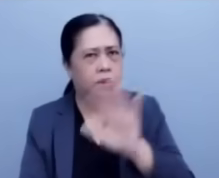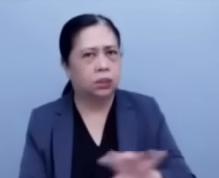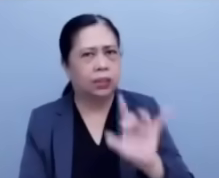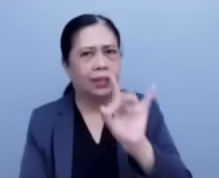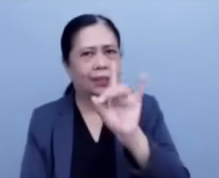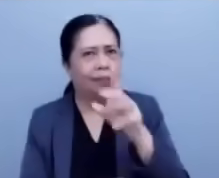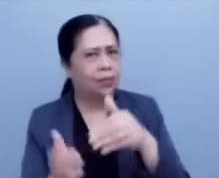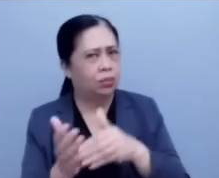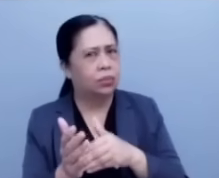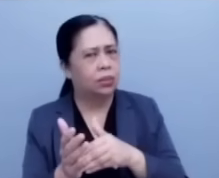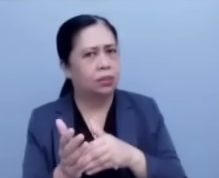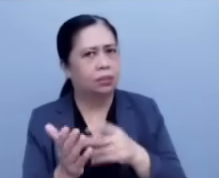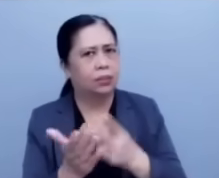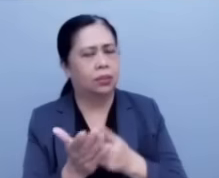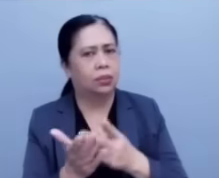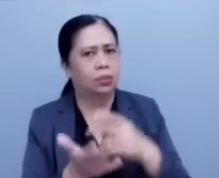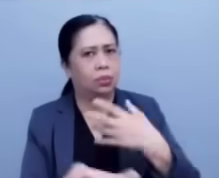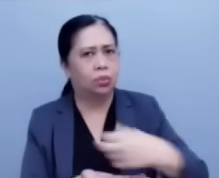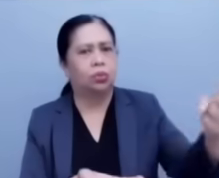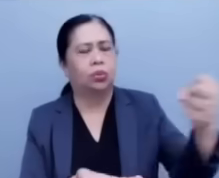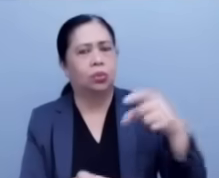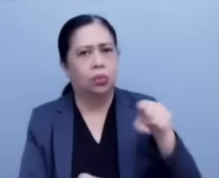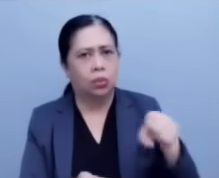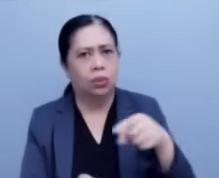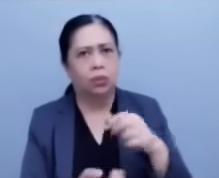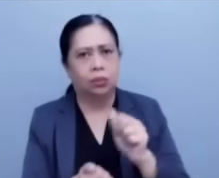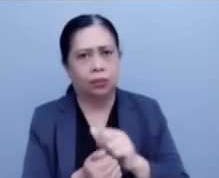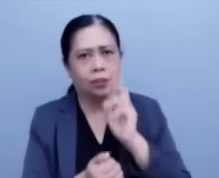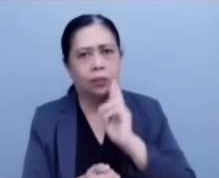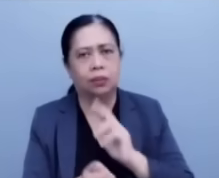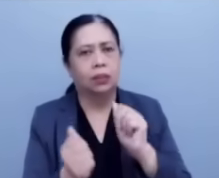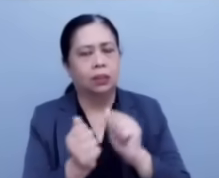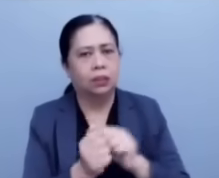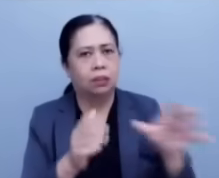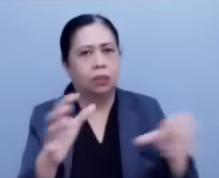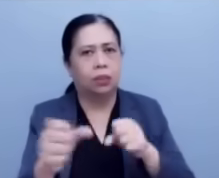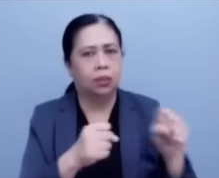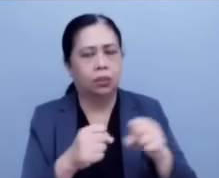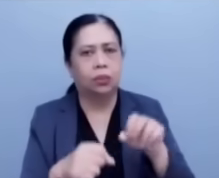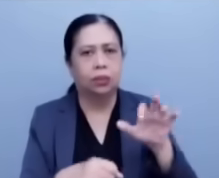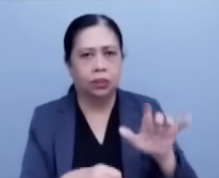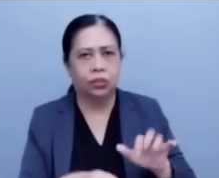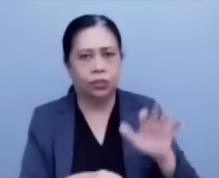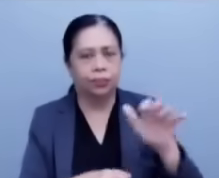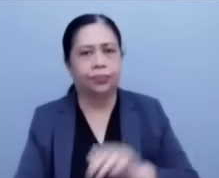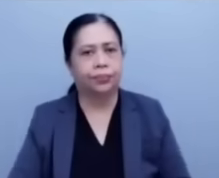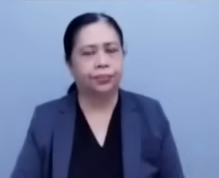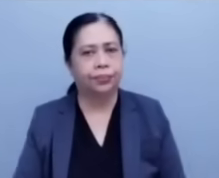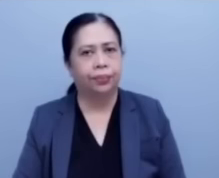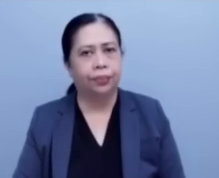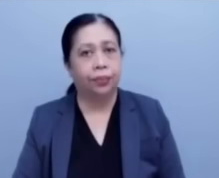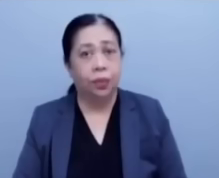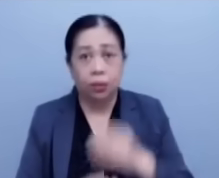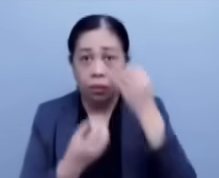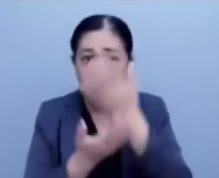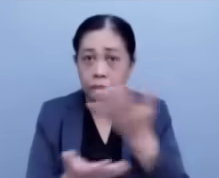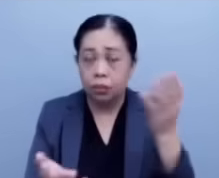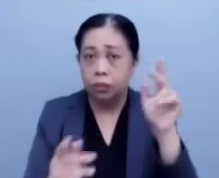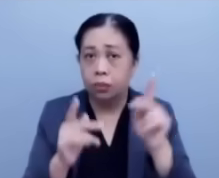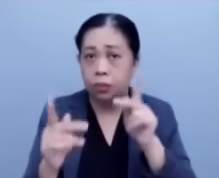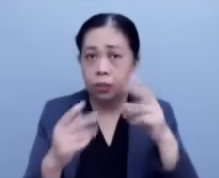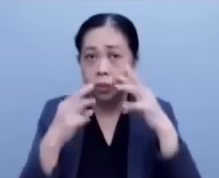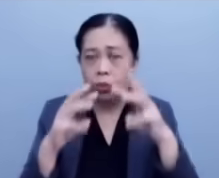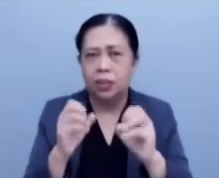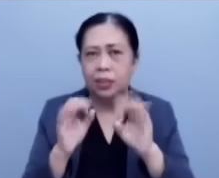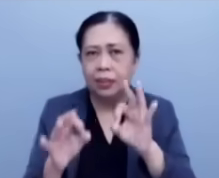18,000 po ang nakuha po ng mga suspect kasama na rin po yung kinuha po dun sa cashier. Mm-hmm. Para po sa kaalaman natin mga manonood kung sakaling maipit